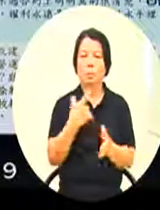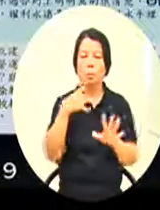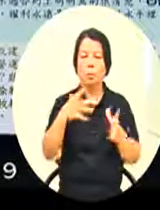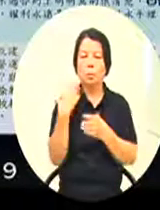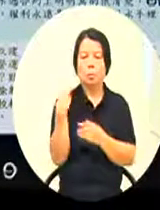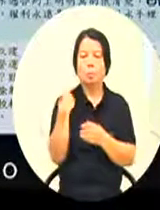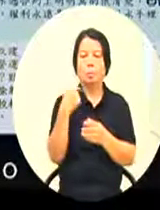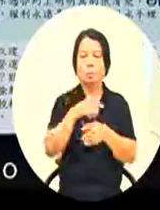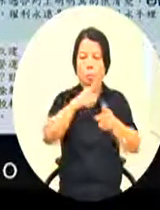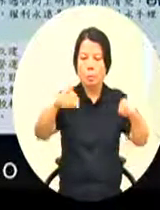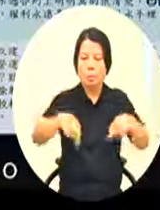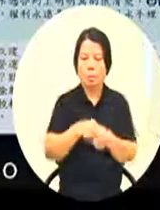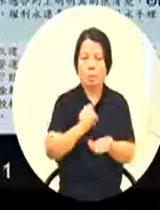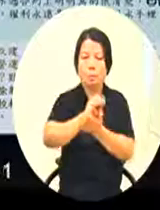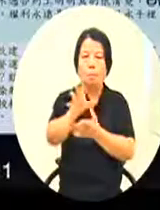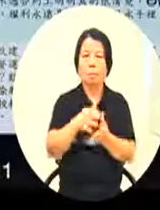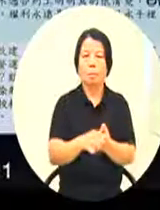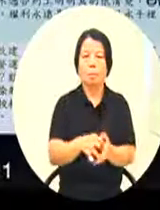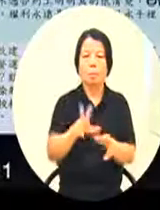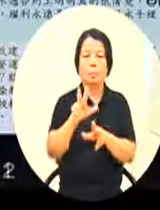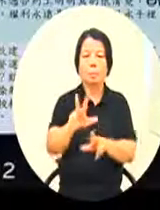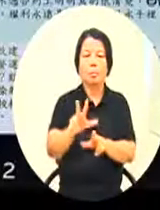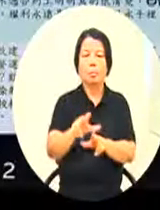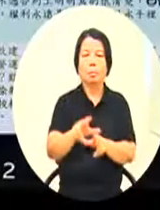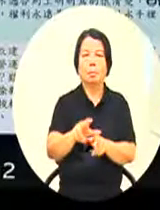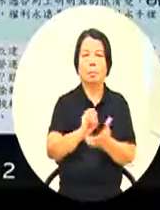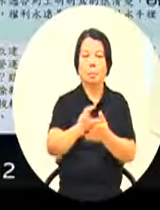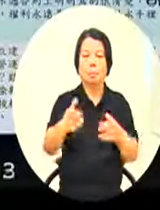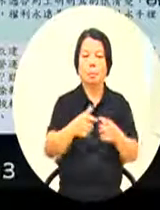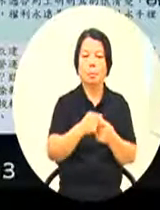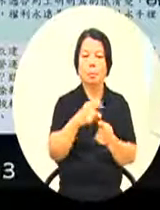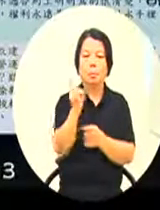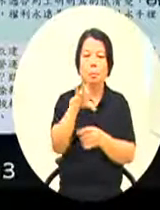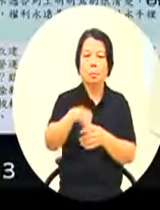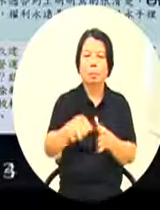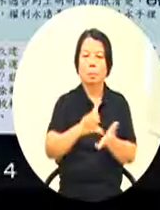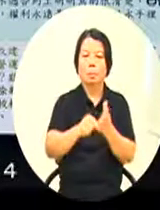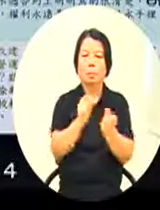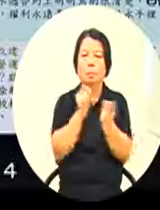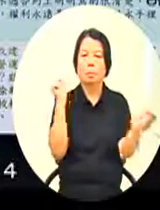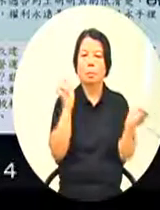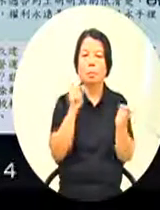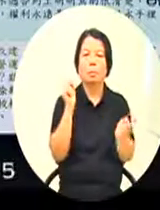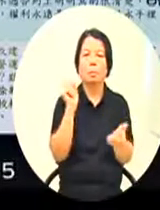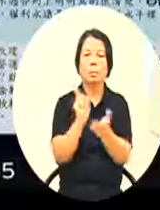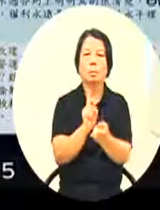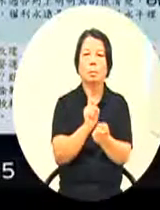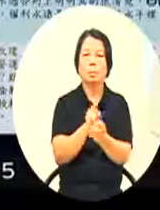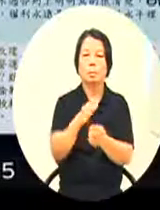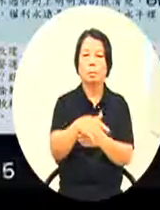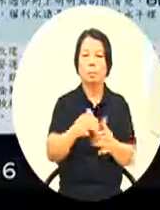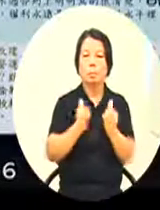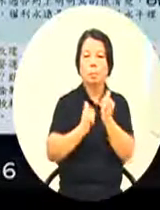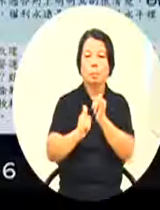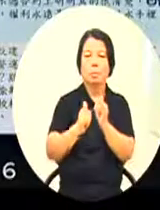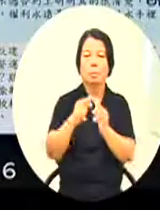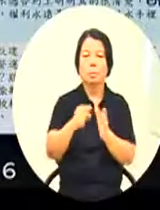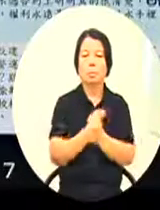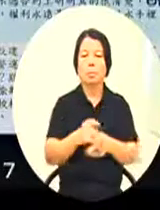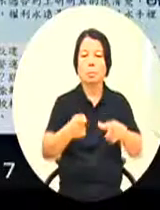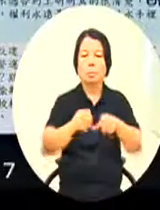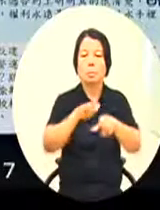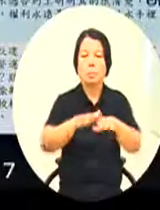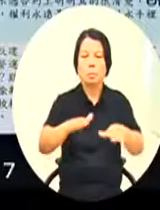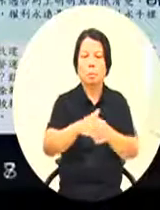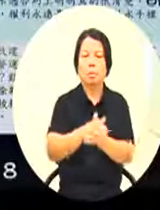哈。他说哪一个不是长期对社会公益有